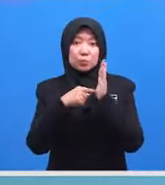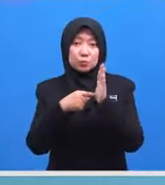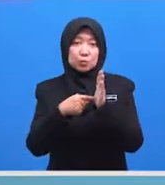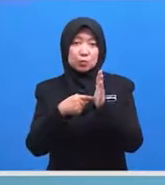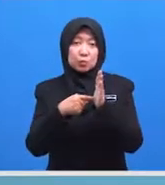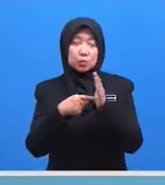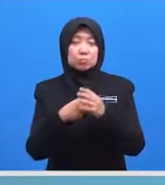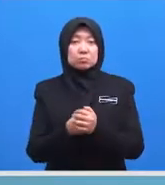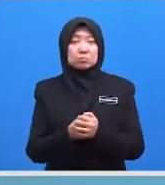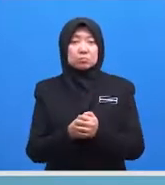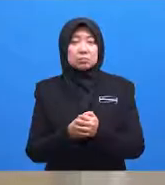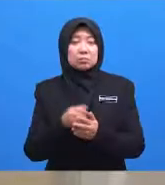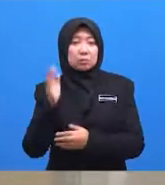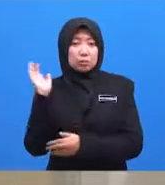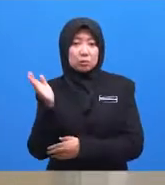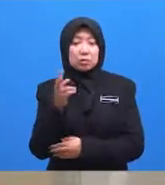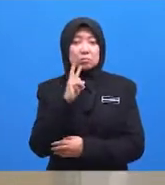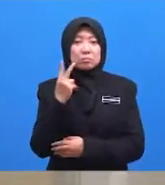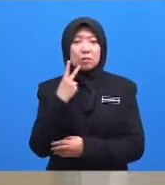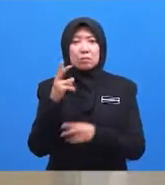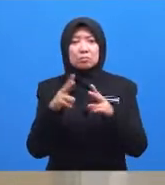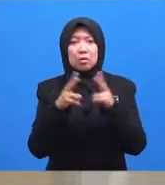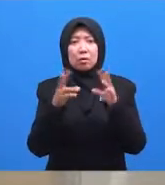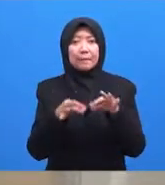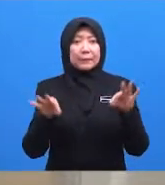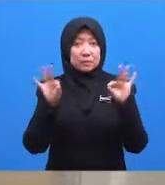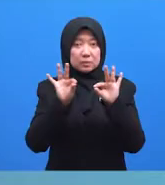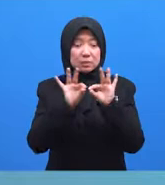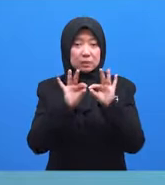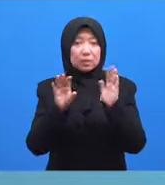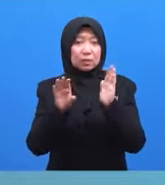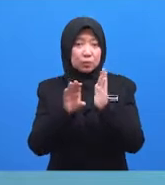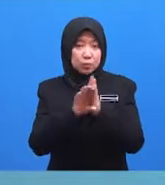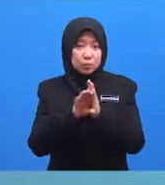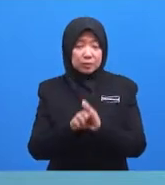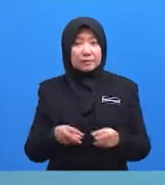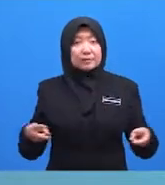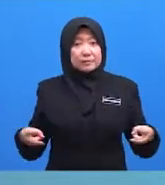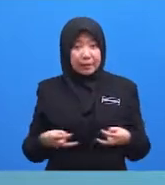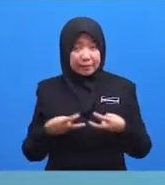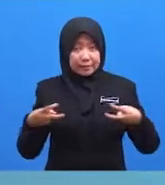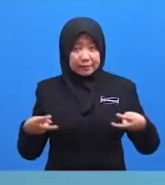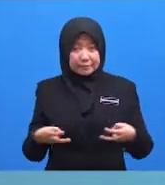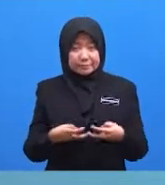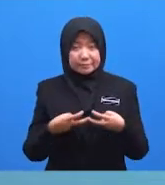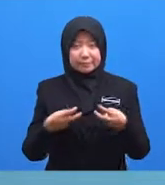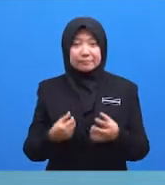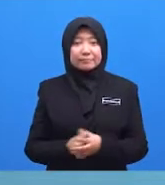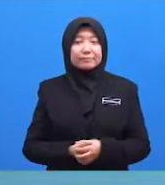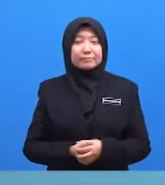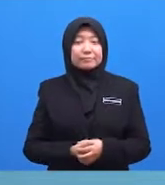selera amat penting. Contoh pembuka selera ialah salad,